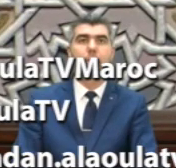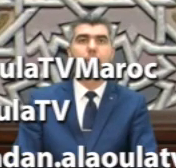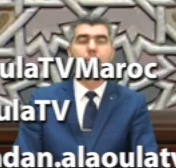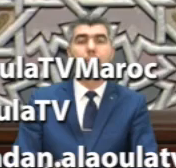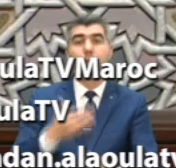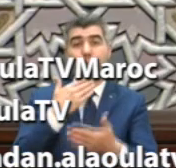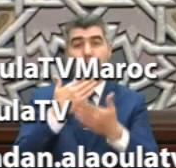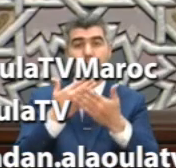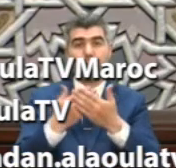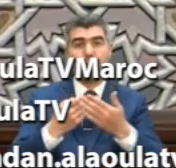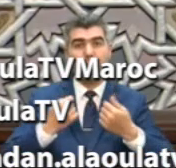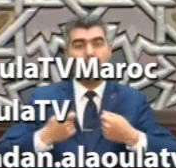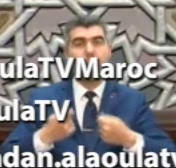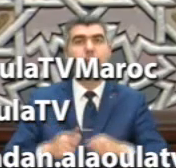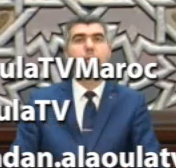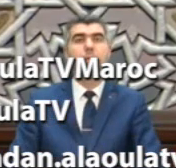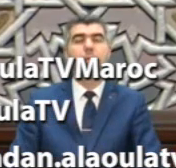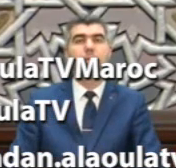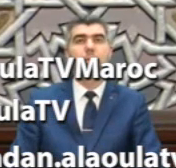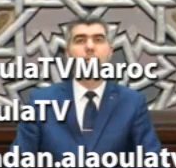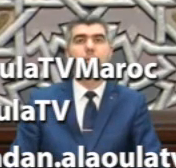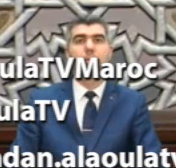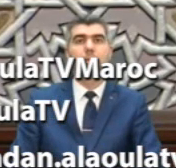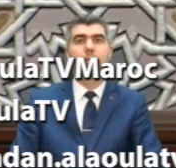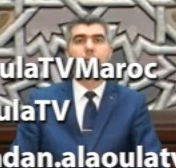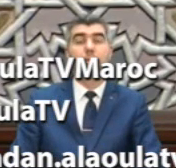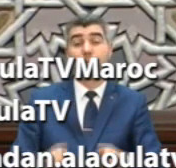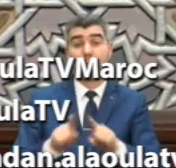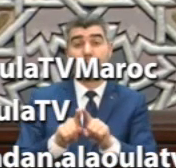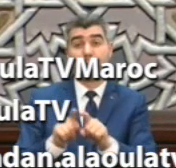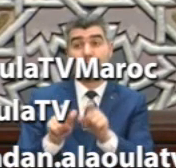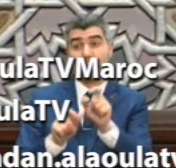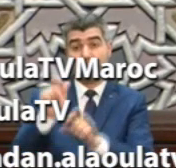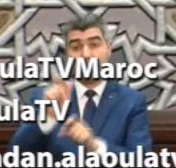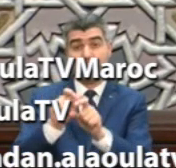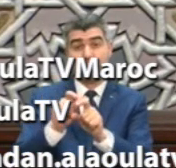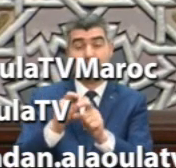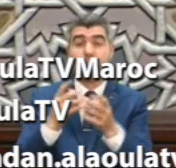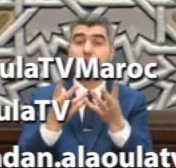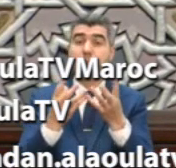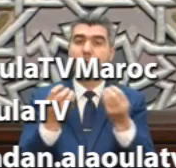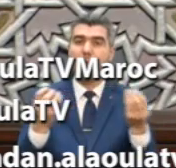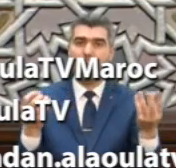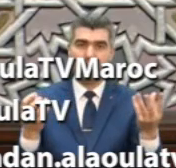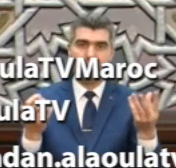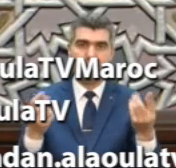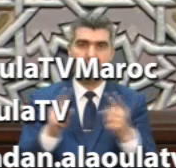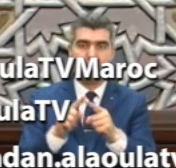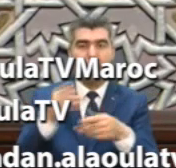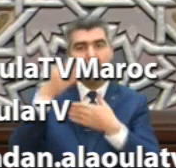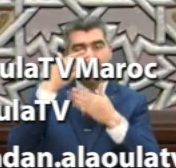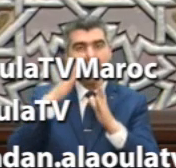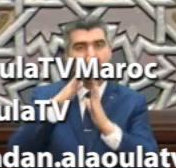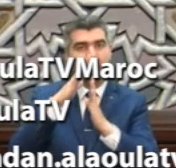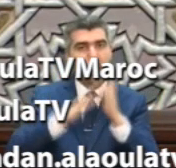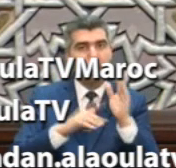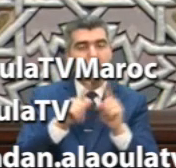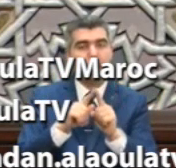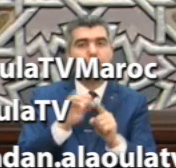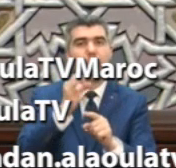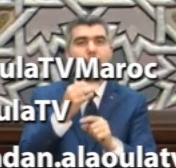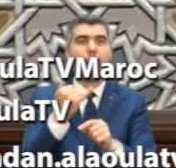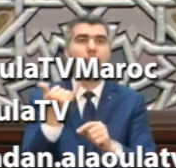شكرا السيده الرئيسه. السيد الوزير، هذه فئه عريضه من المواطنين المغاربه داو خدمه